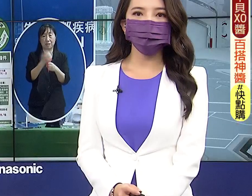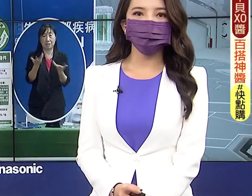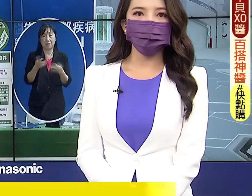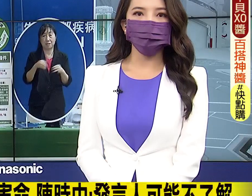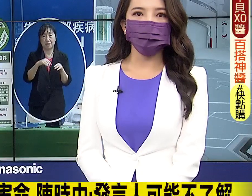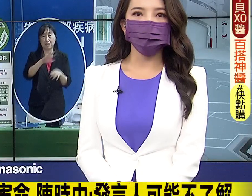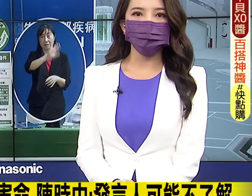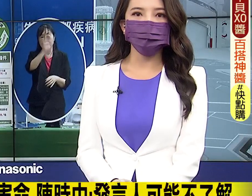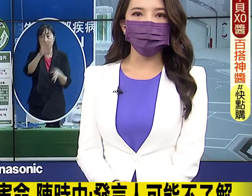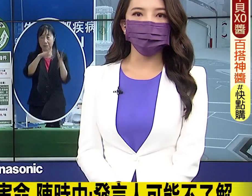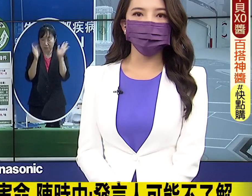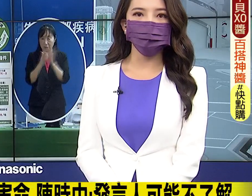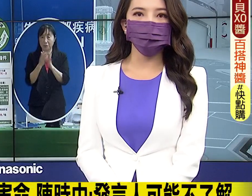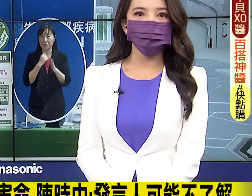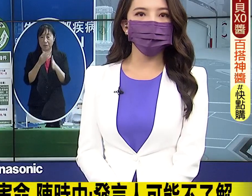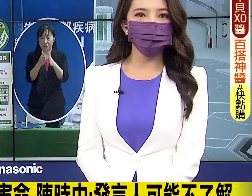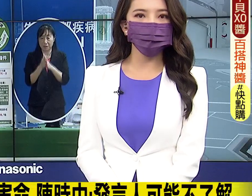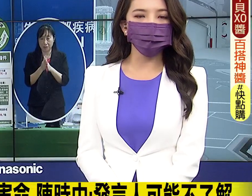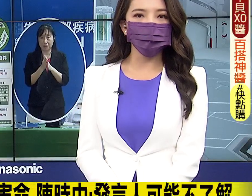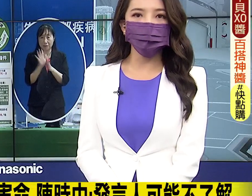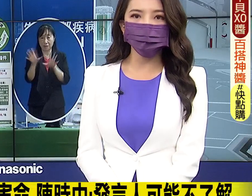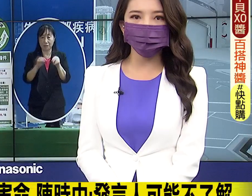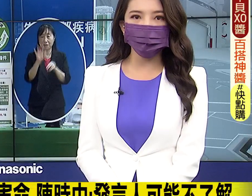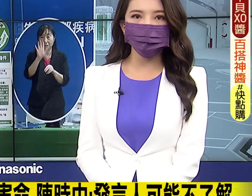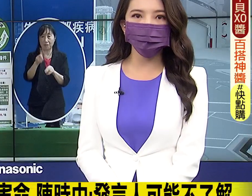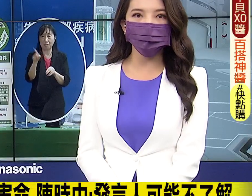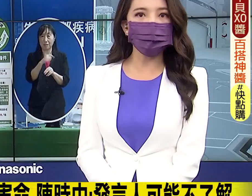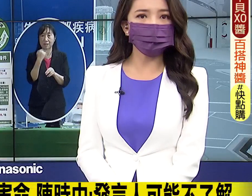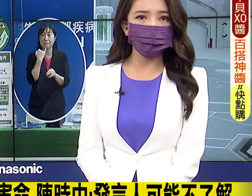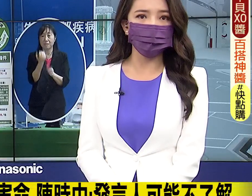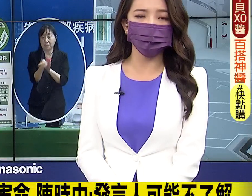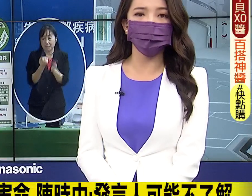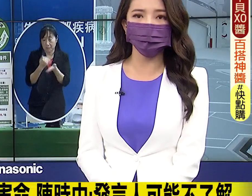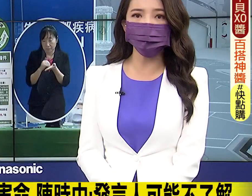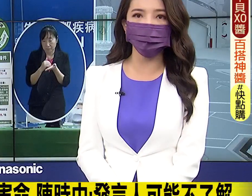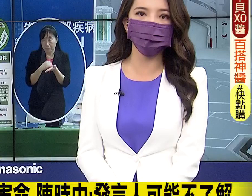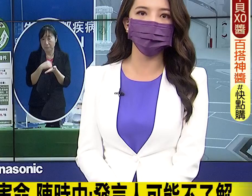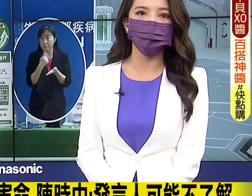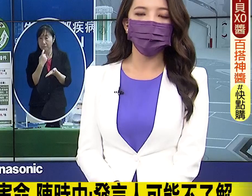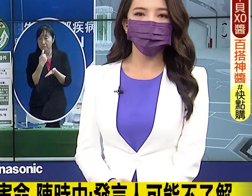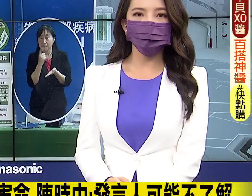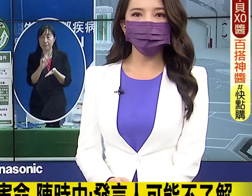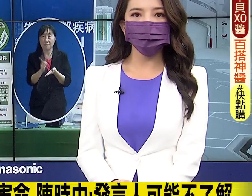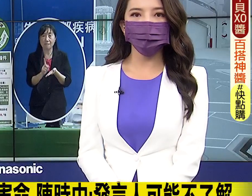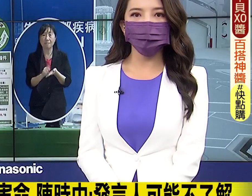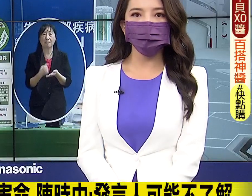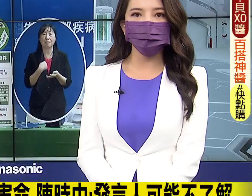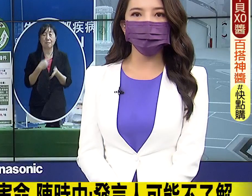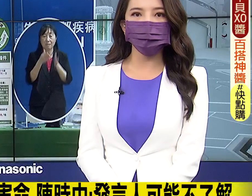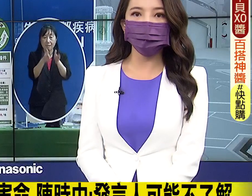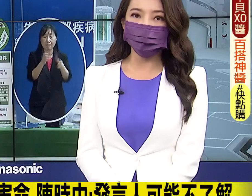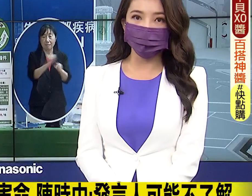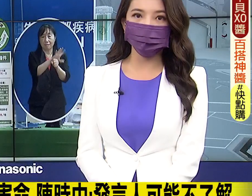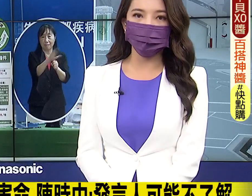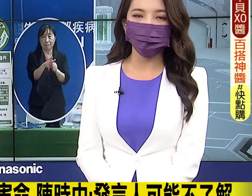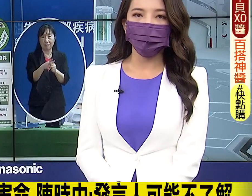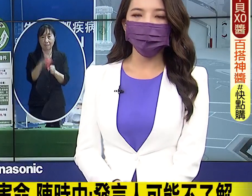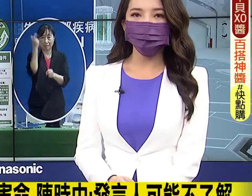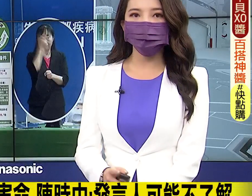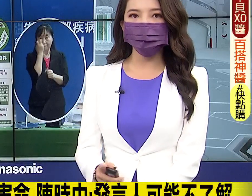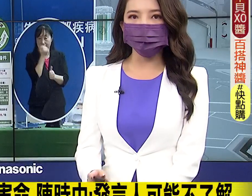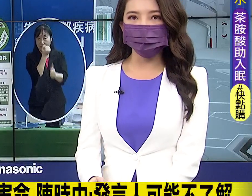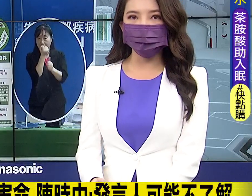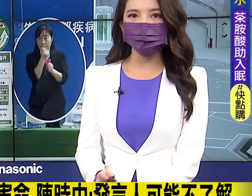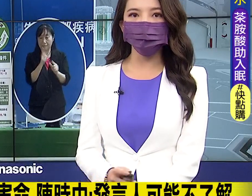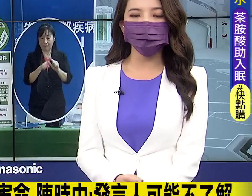那台北市府发言人陈志涵痛批说，中央政府把重要的防疫资讯暗砍，草菅人命。指挥中心指挥官陈仁忠今天也回应了，他